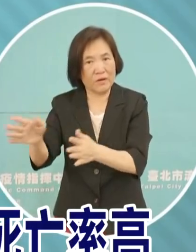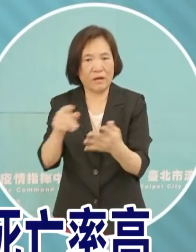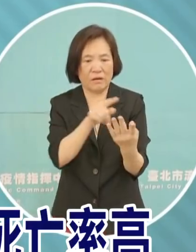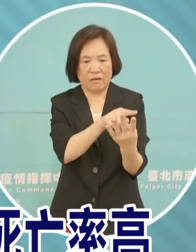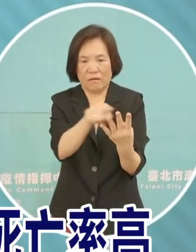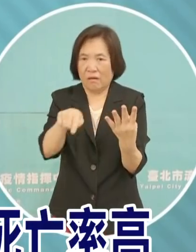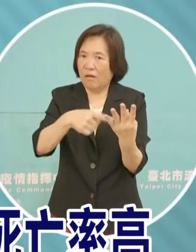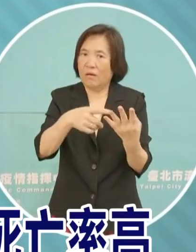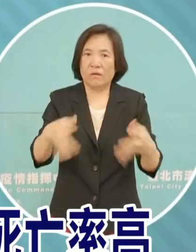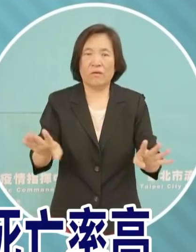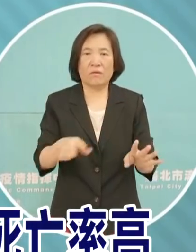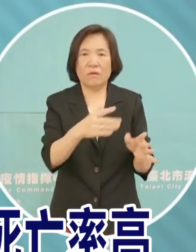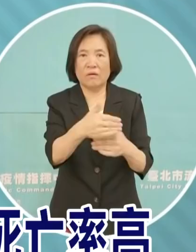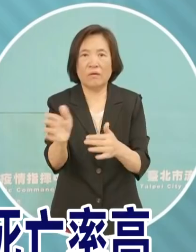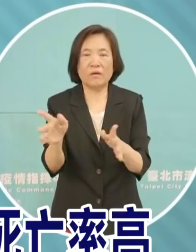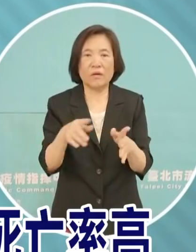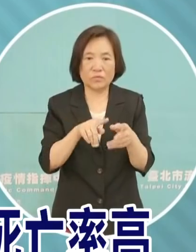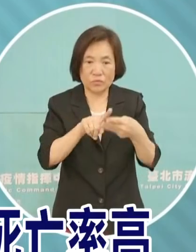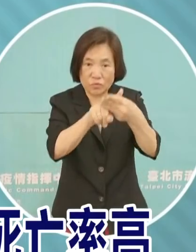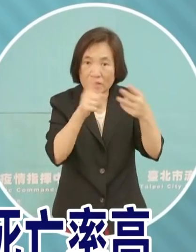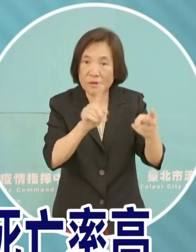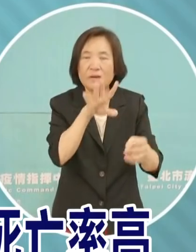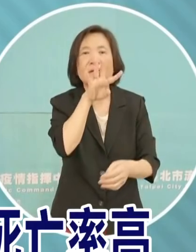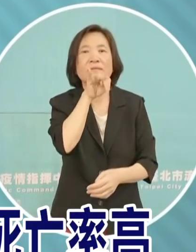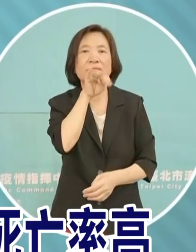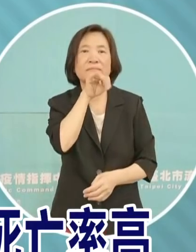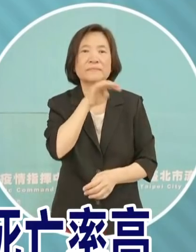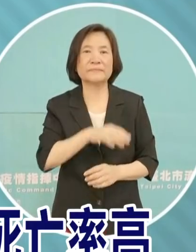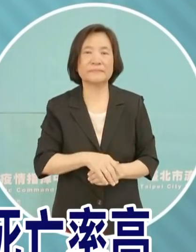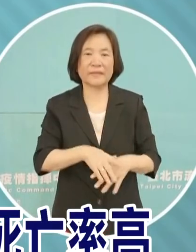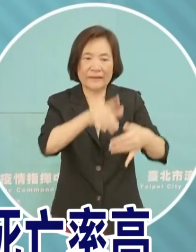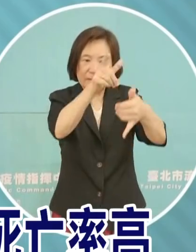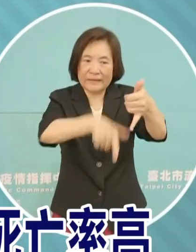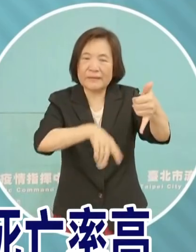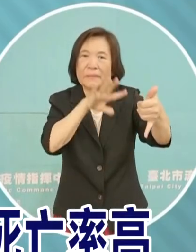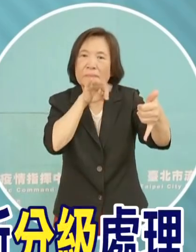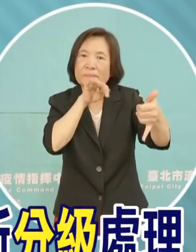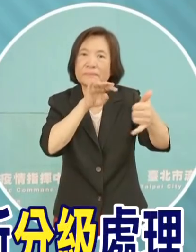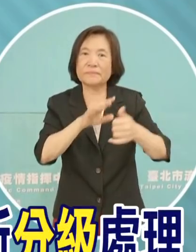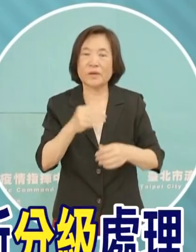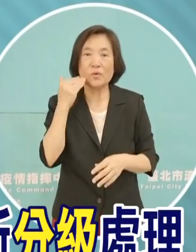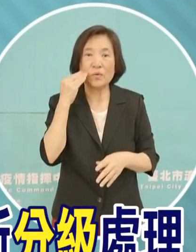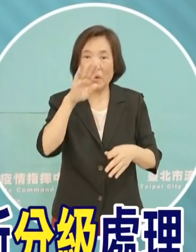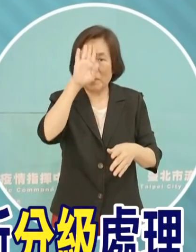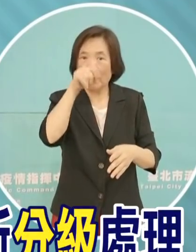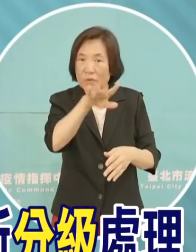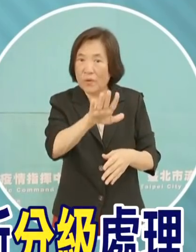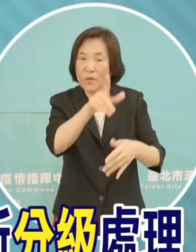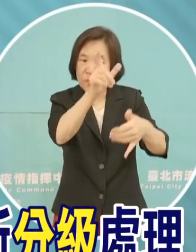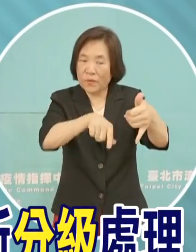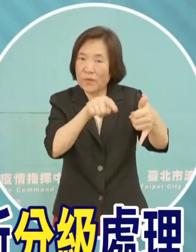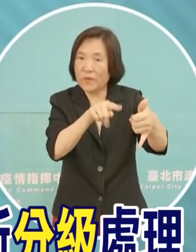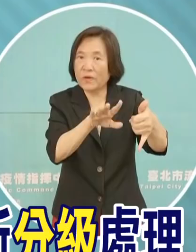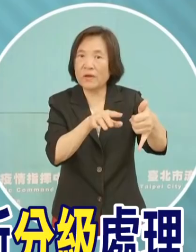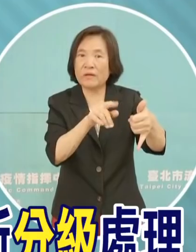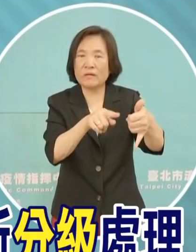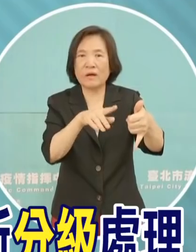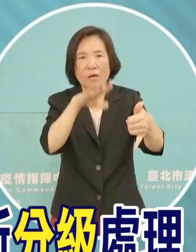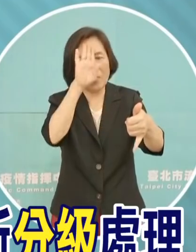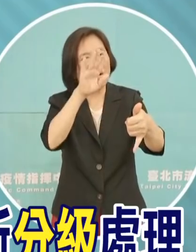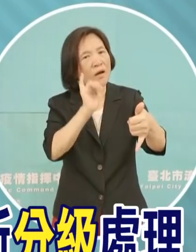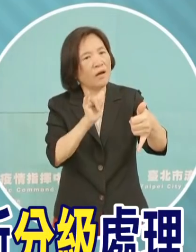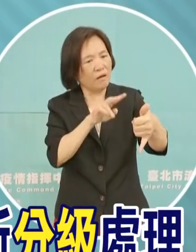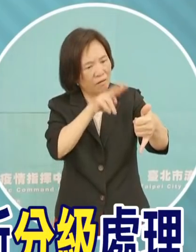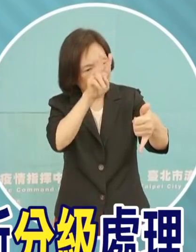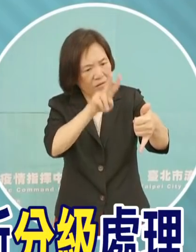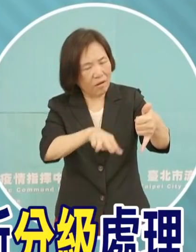重要因素是年龄。那所以是这样的，如果我们确诊案例这样哈，他也没什么症状，